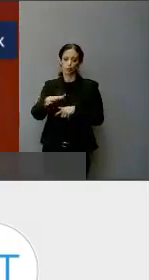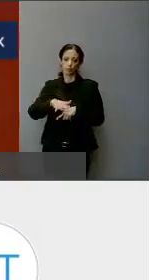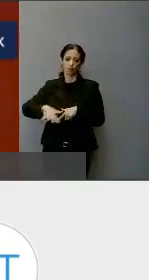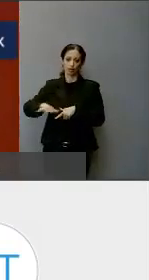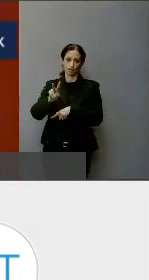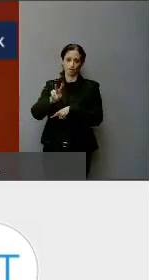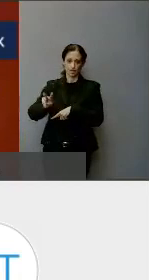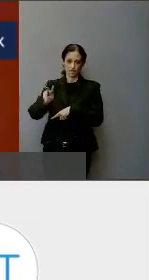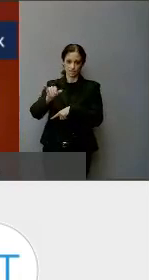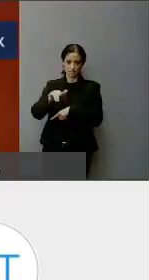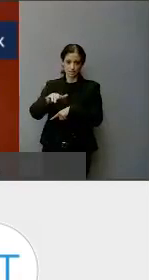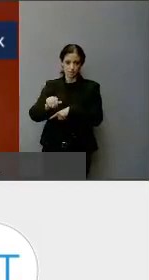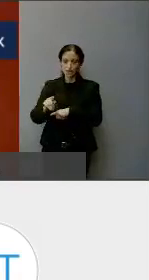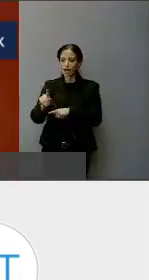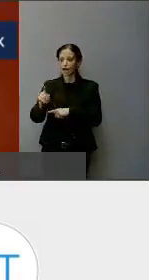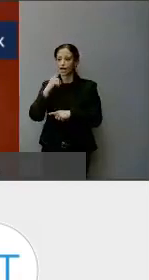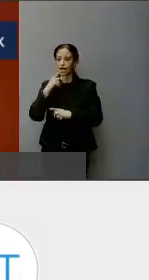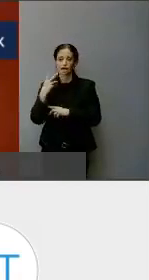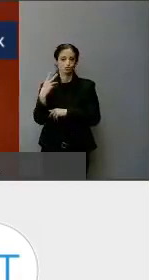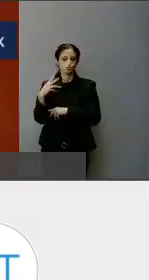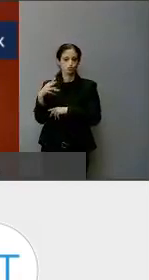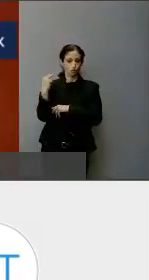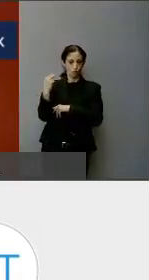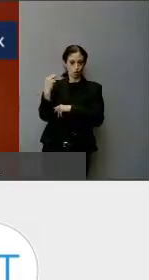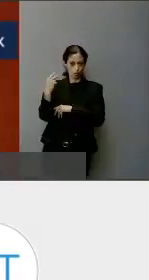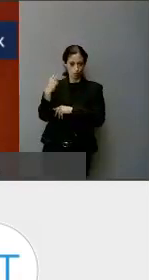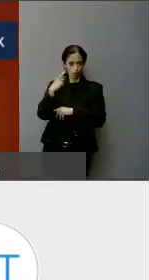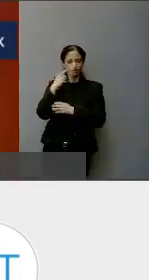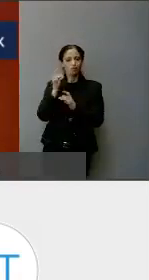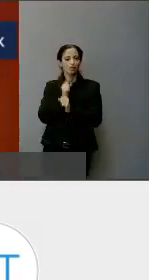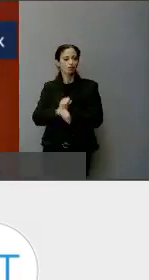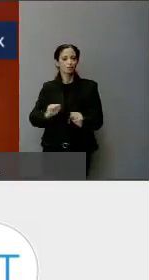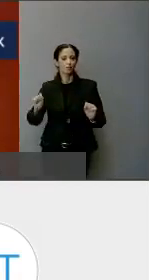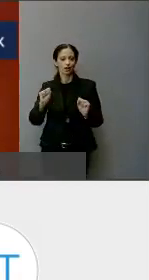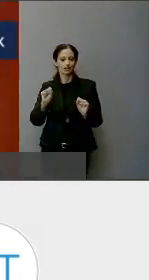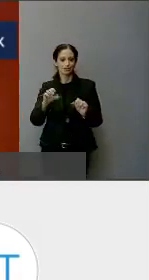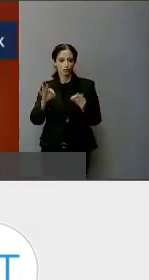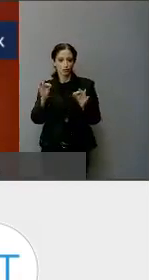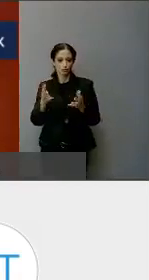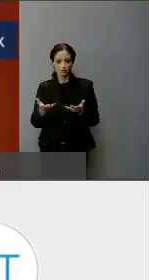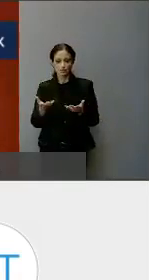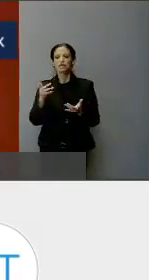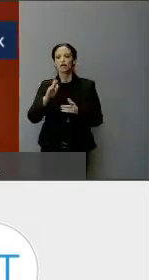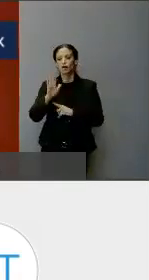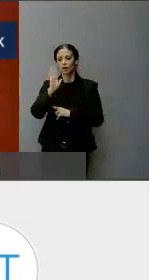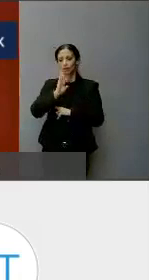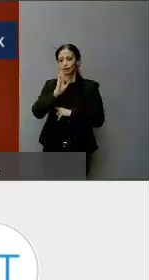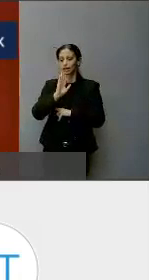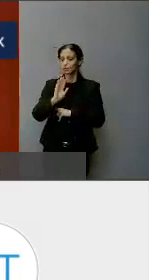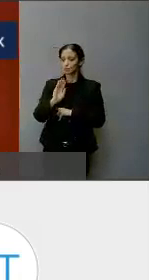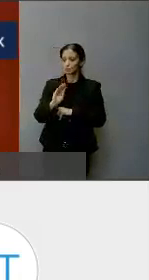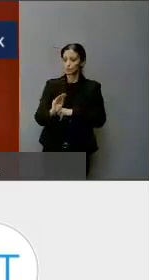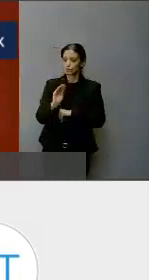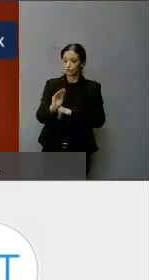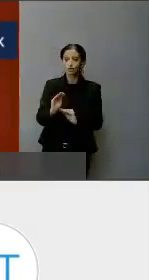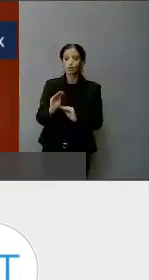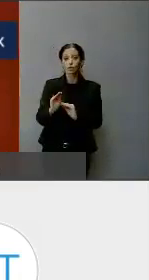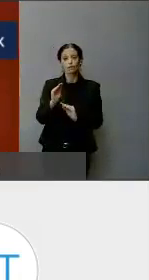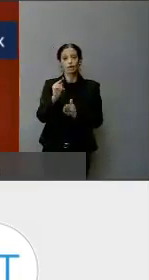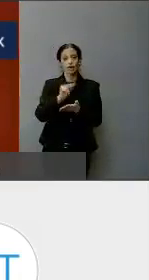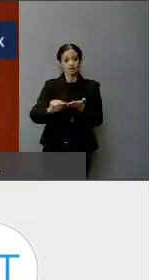negata in barba alla democrazia quindi chiediamo che sia sospesa la discussione e conseguentemente le espressioni di voto